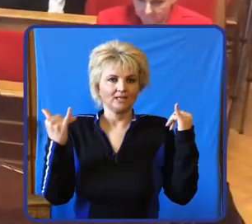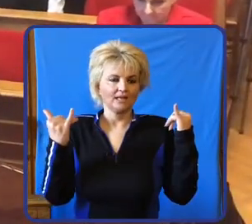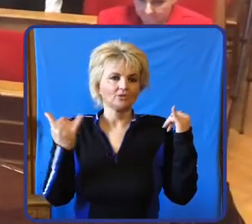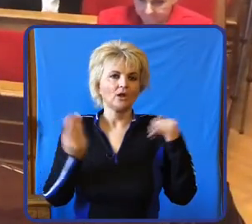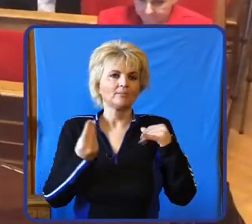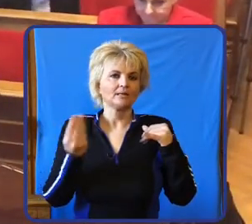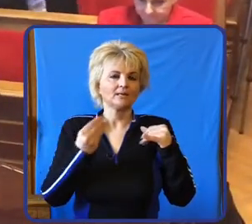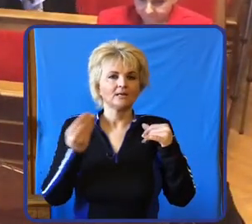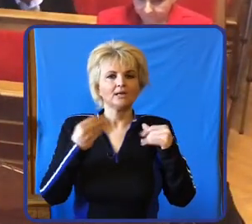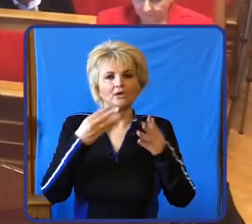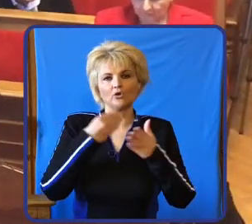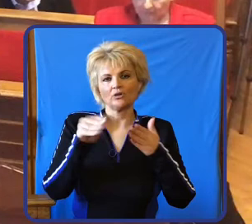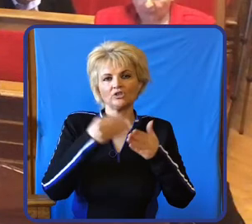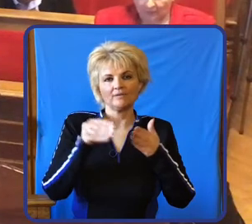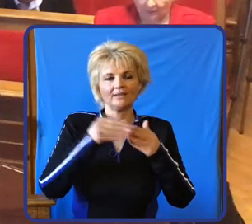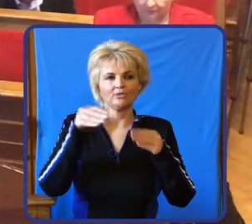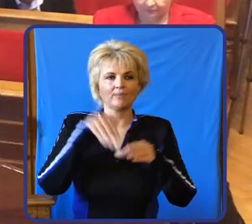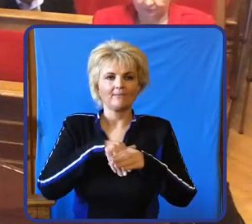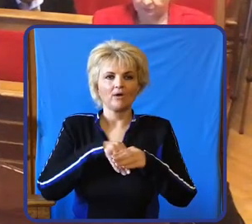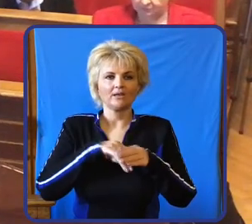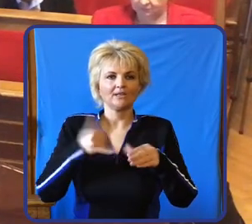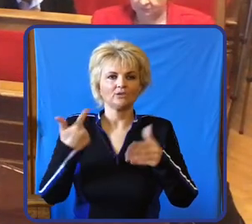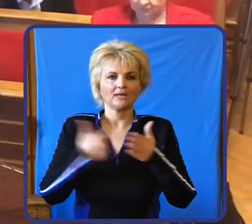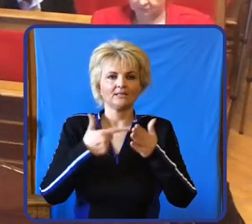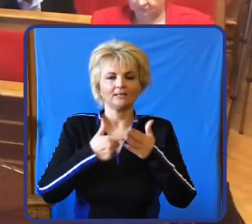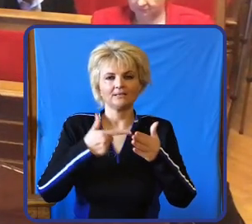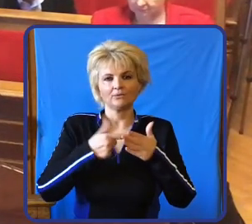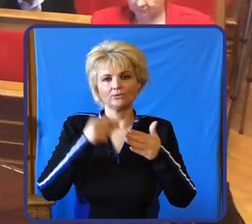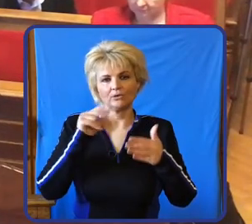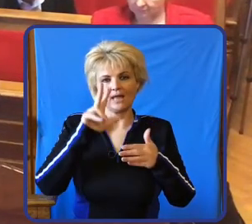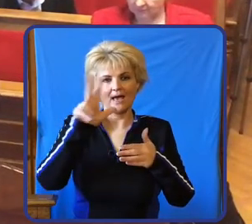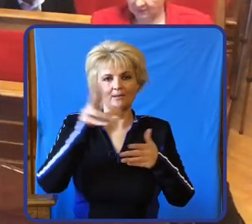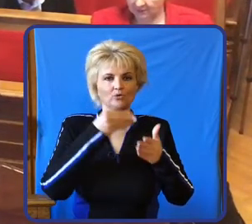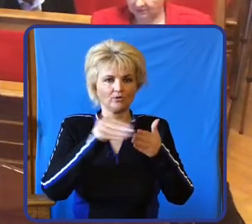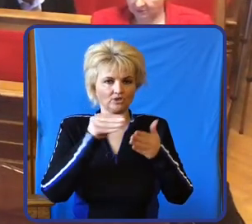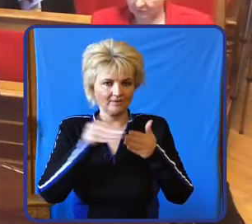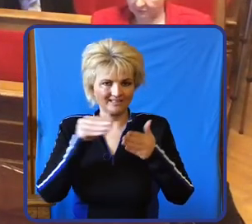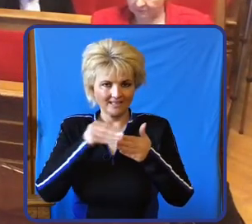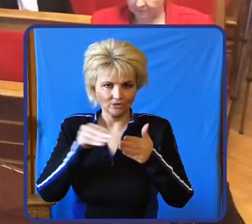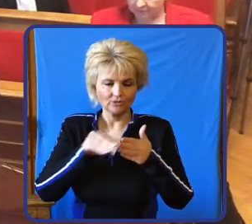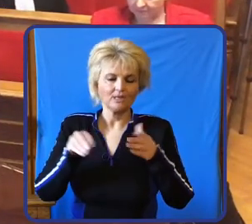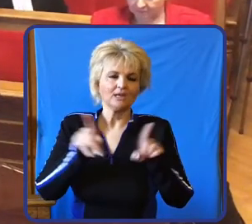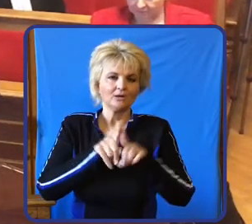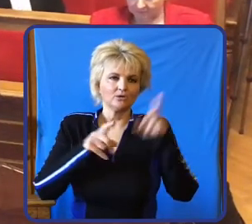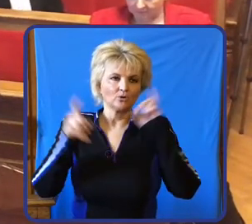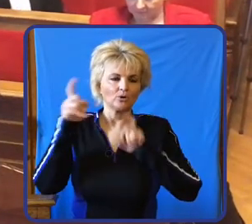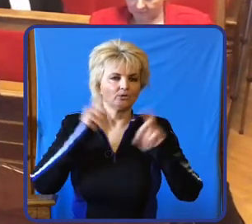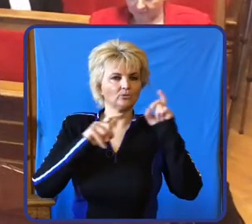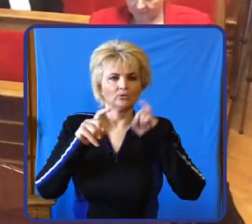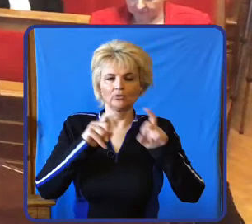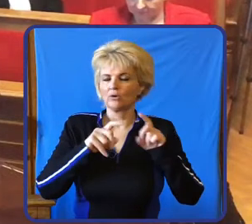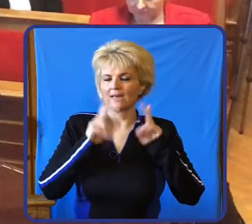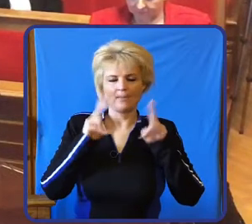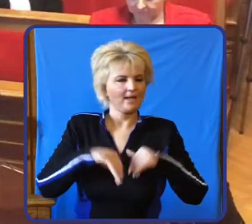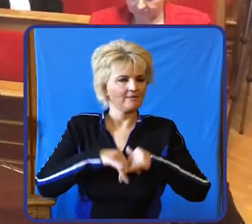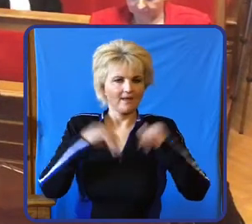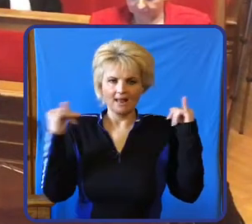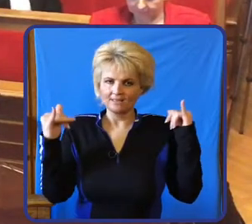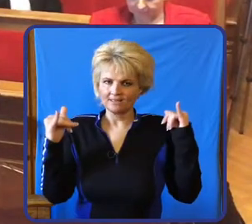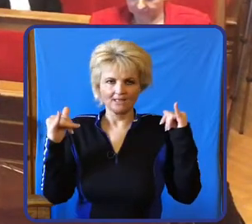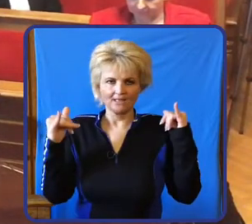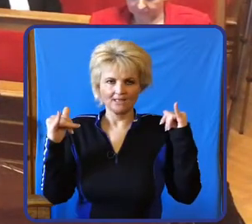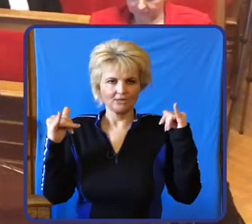a költségvetés, illetve ugye a 2023 költségvetés, úgy gondoljuk, hogy nincs itt az ideje ezeknek a fejlesztéseknek